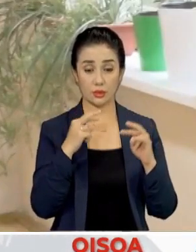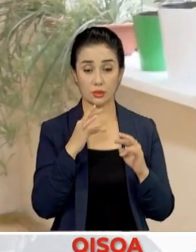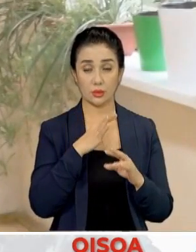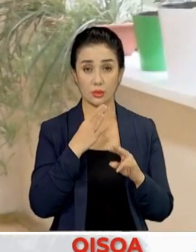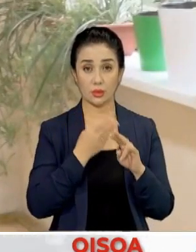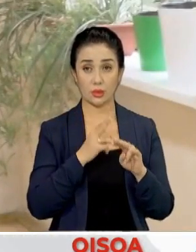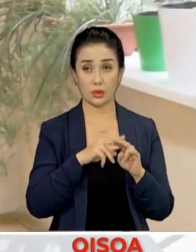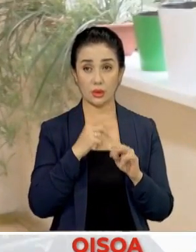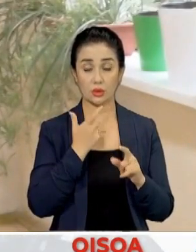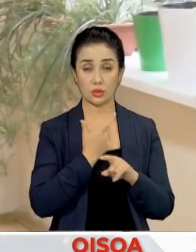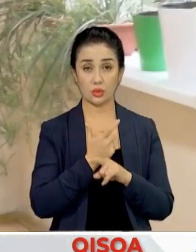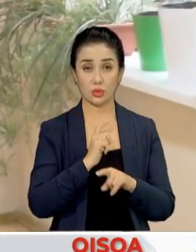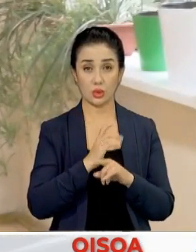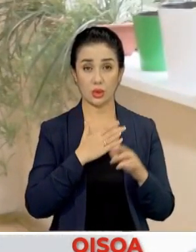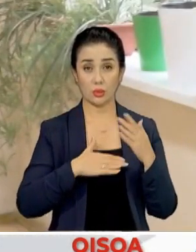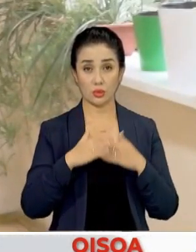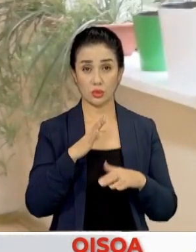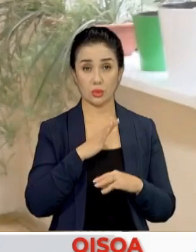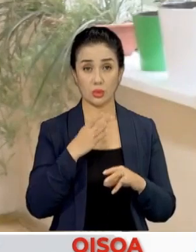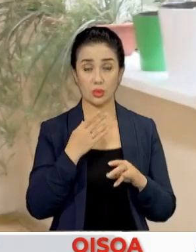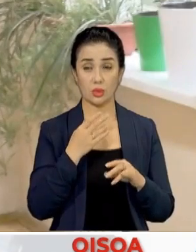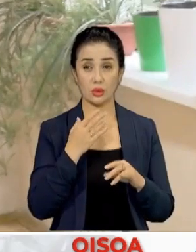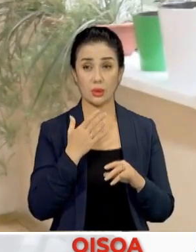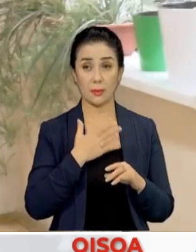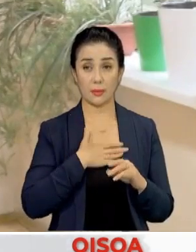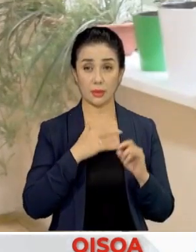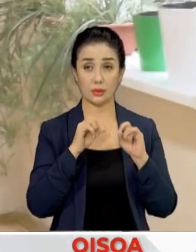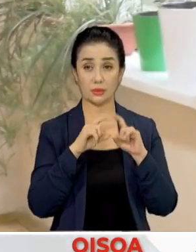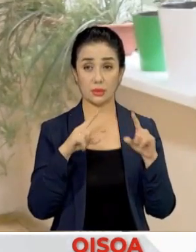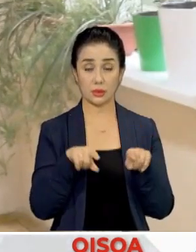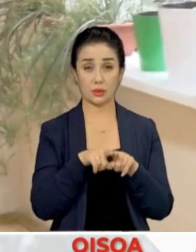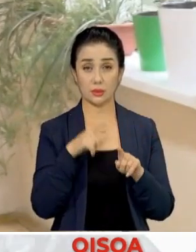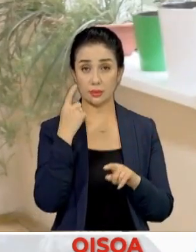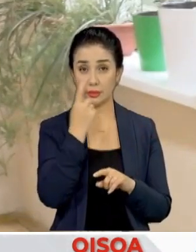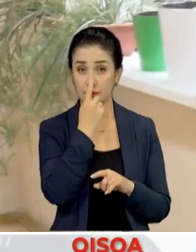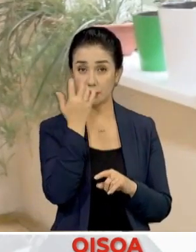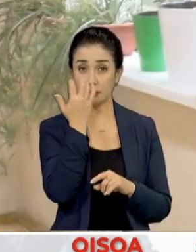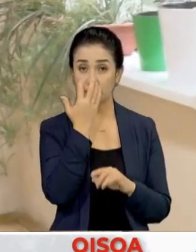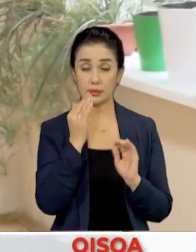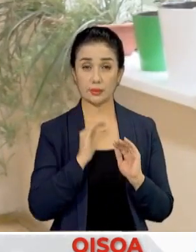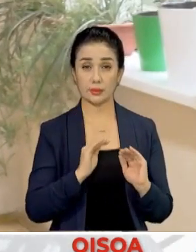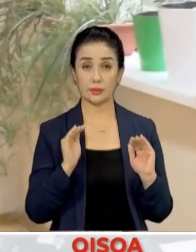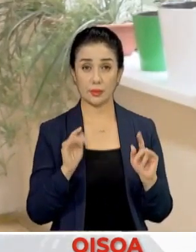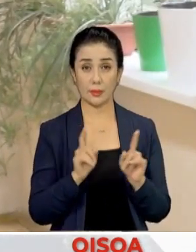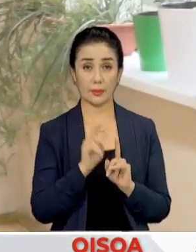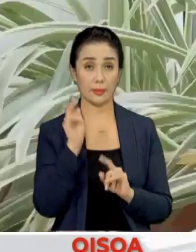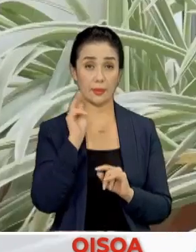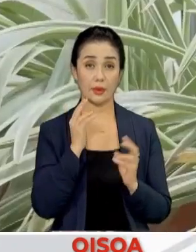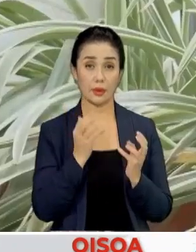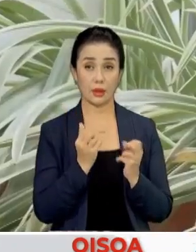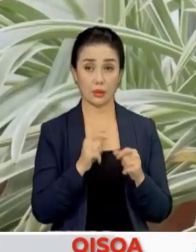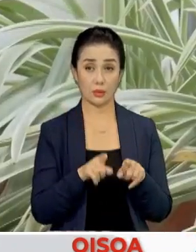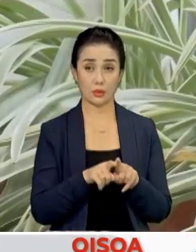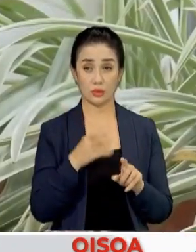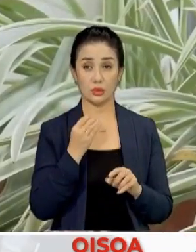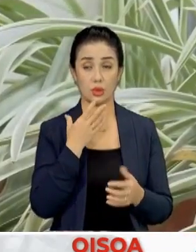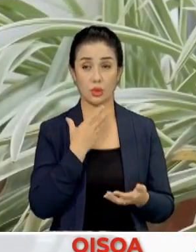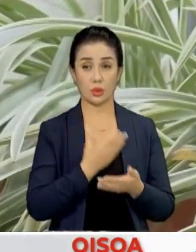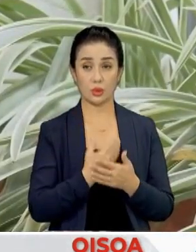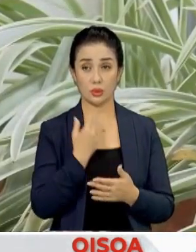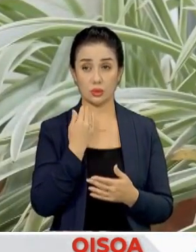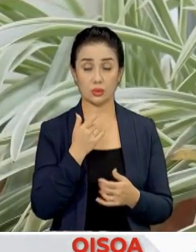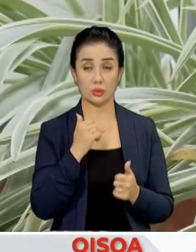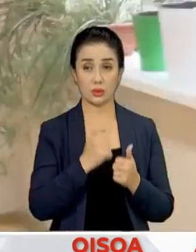va juda ham xursand bo'ldim. Albatta, bizning maktabimizda ko'zi ojiz bolalar ta'lim olishadi. O'zim har